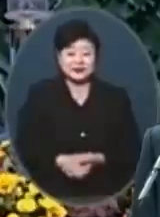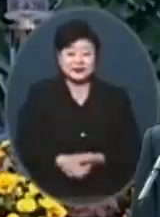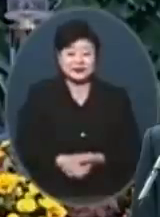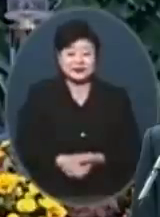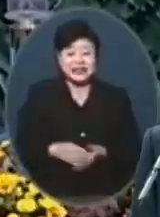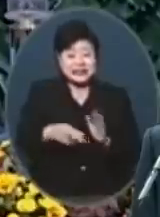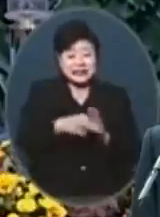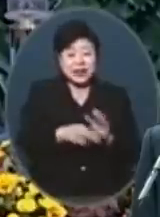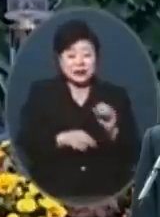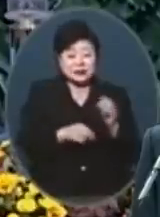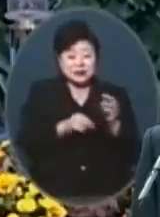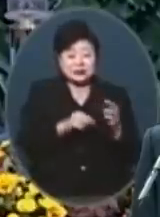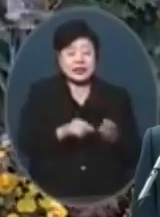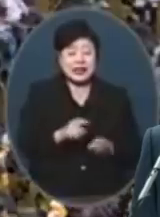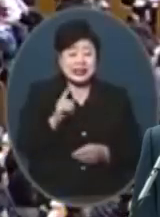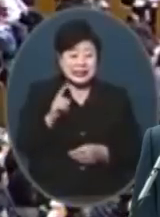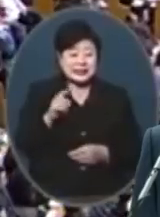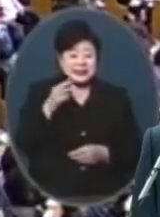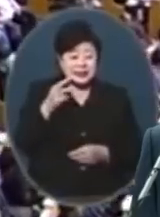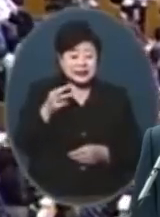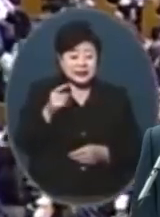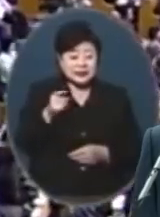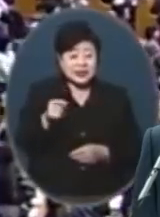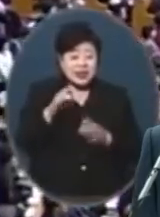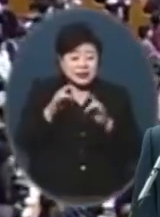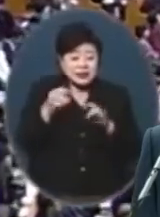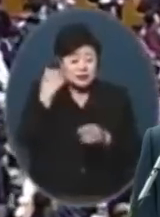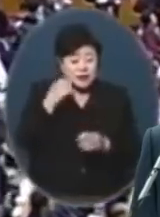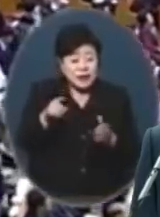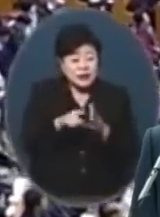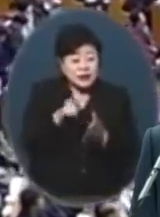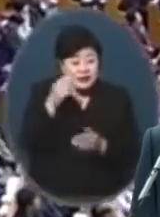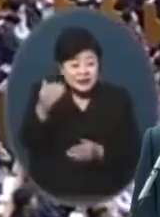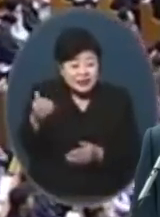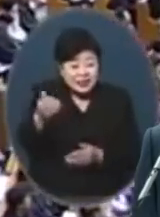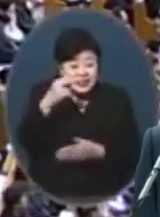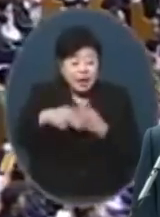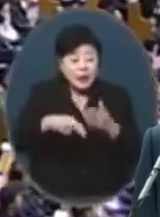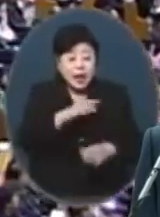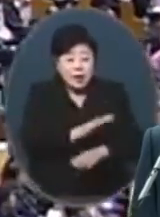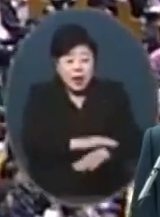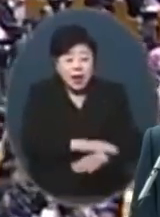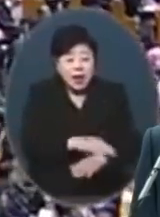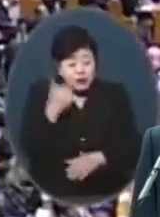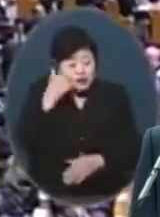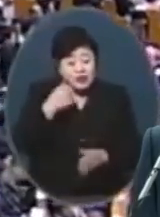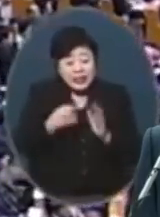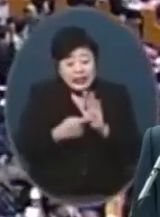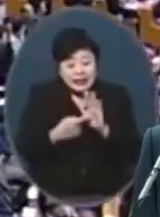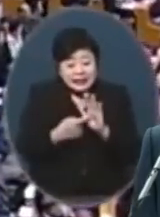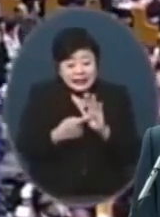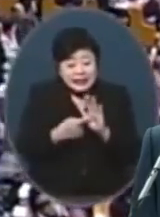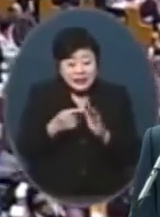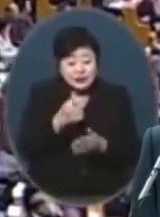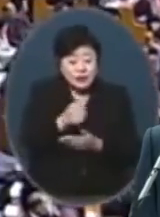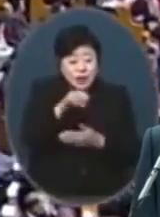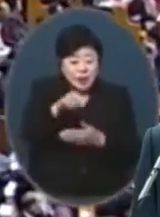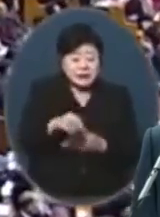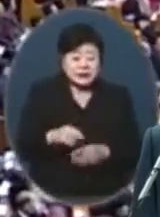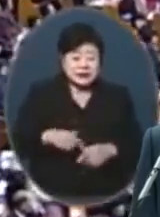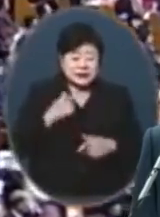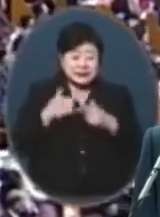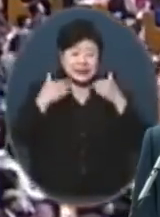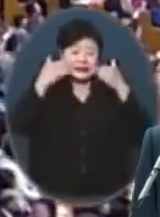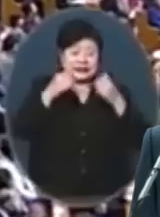이사야 53장 1절로 3절에 우리가 전한 것을 누가 믿었느냐? 야훼의 팔이 누구에게 나타났냐? 그는 주 앞에서